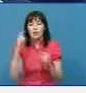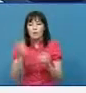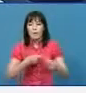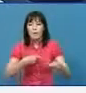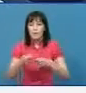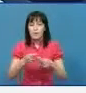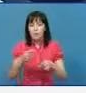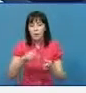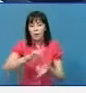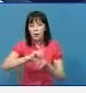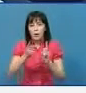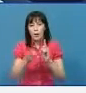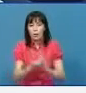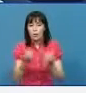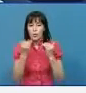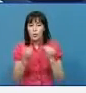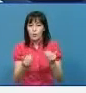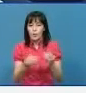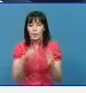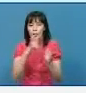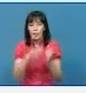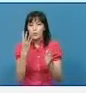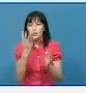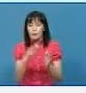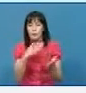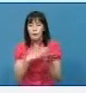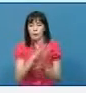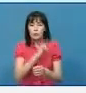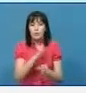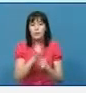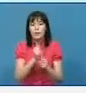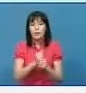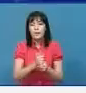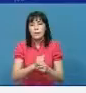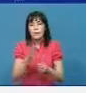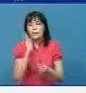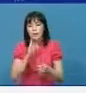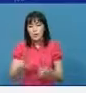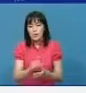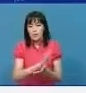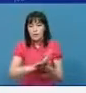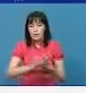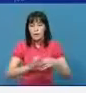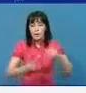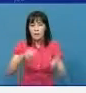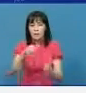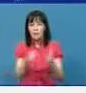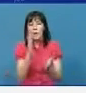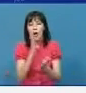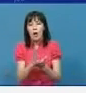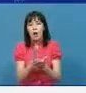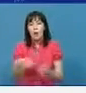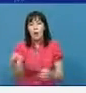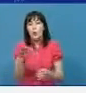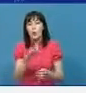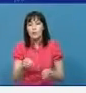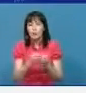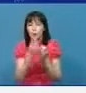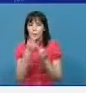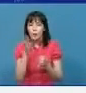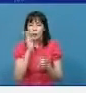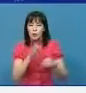басқармасының қарамағына өткен. Бүгінде мұнда 74 қызметкер еңбек етеді. Арналарды тазалайтын арнайы техникалар да жеткілікті. Облысымызда 12